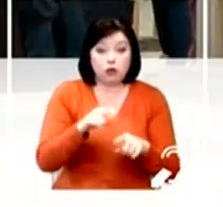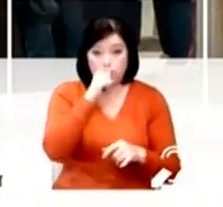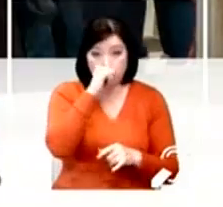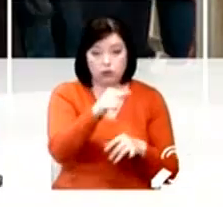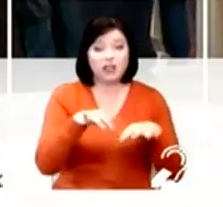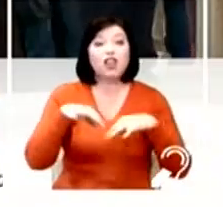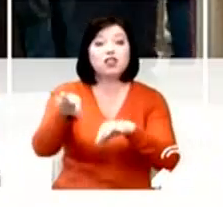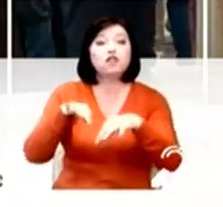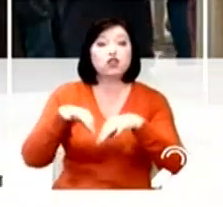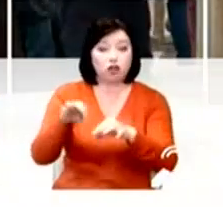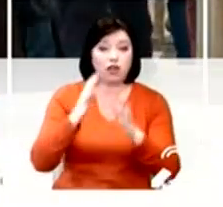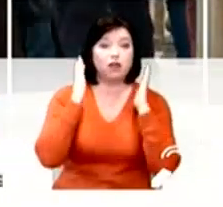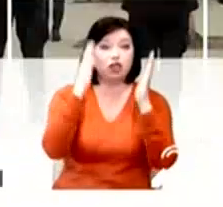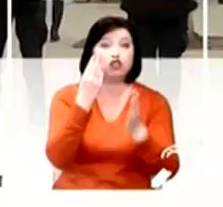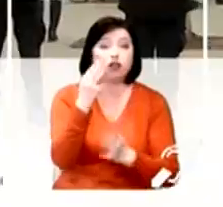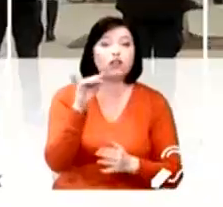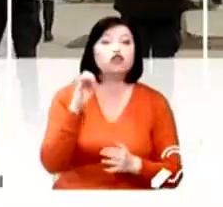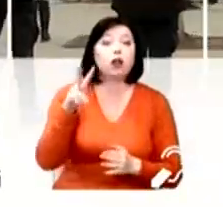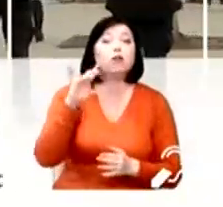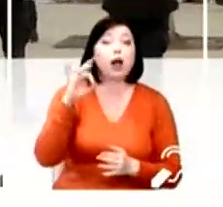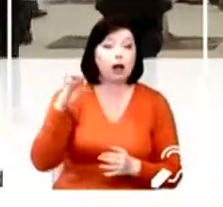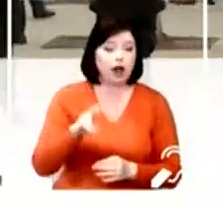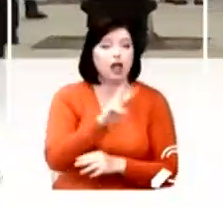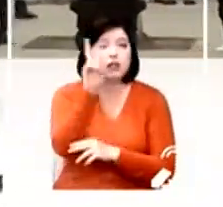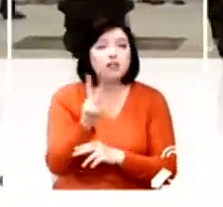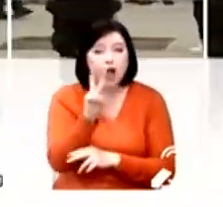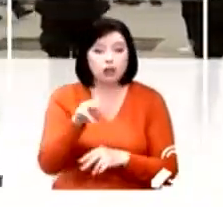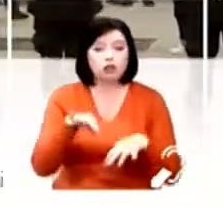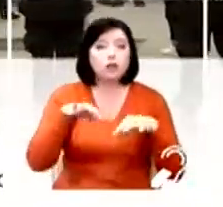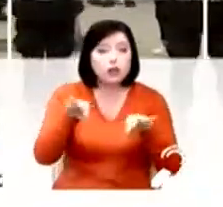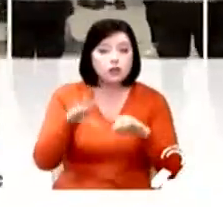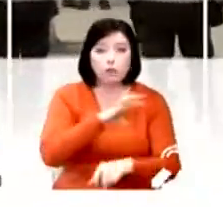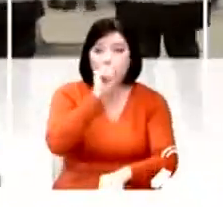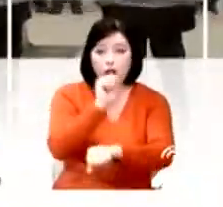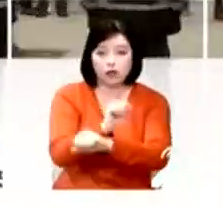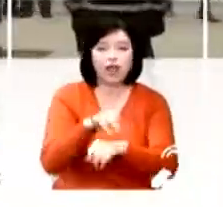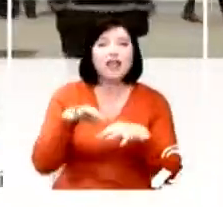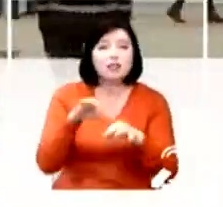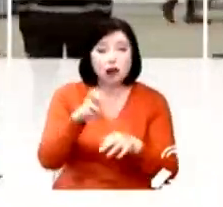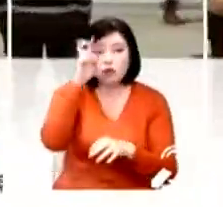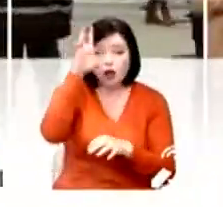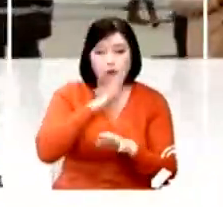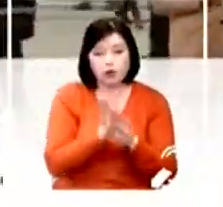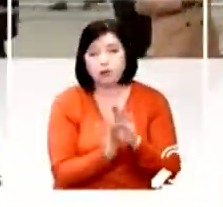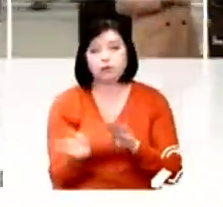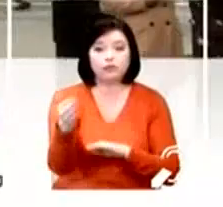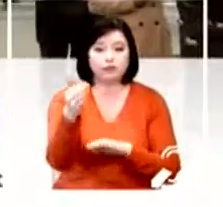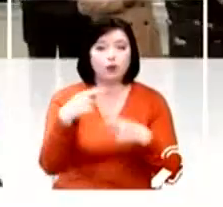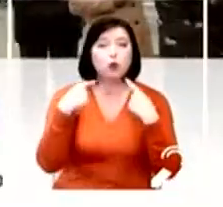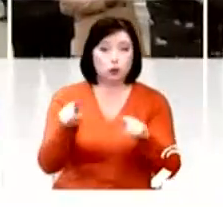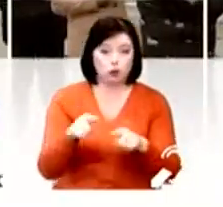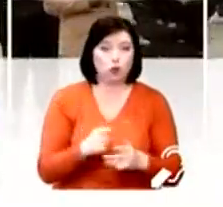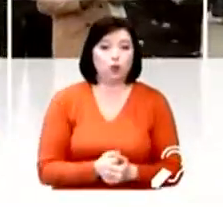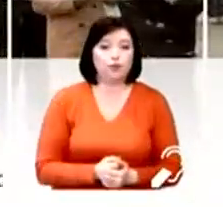porțiune din bulevardul Ștefan cel Mare. Mai bine de 2 ore, circulația a fost oprită și transportul public a fost redirecționat pe